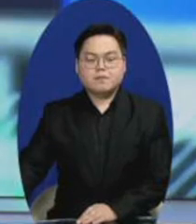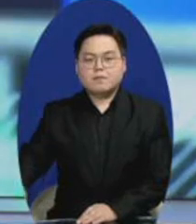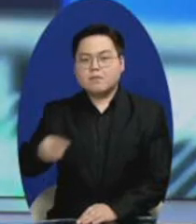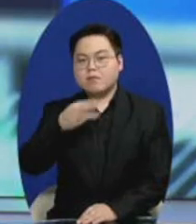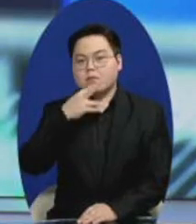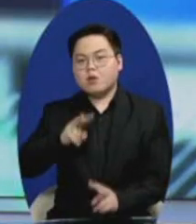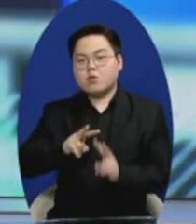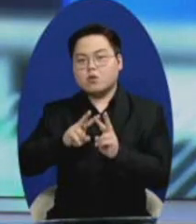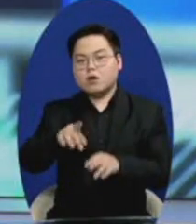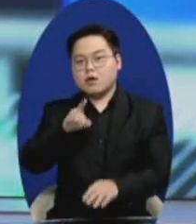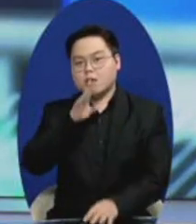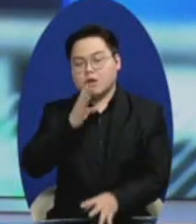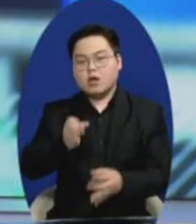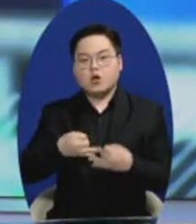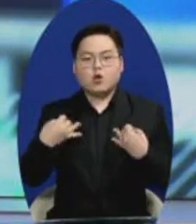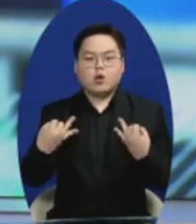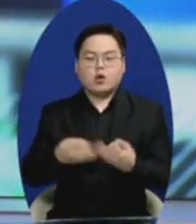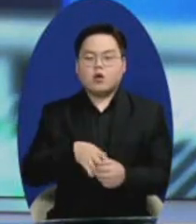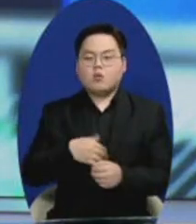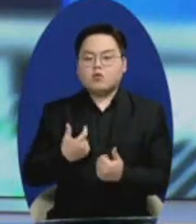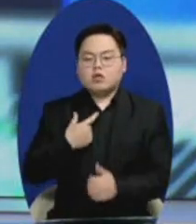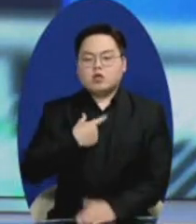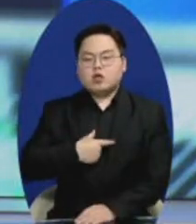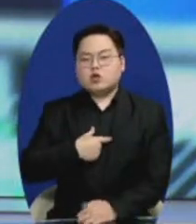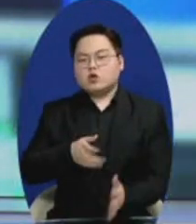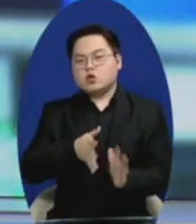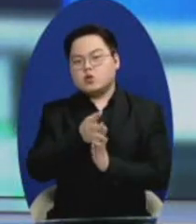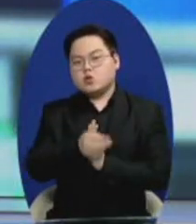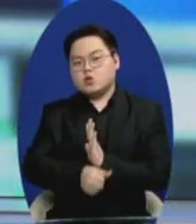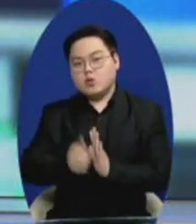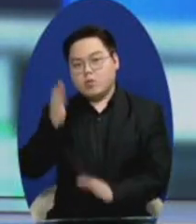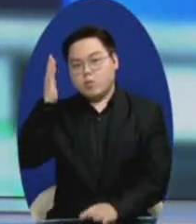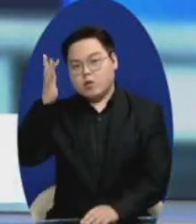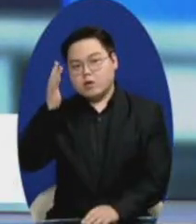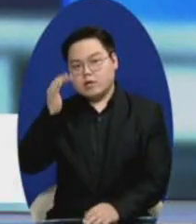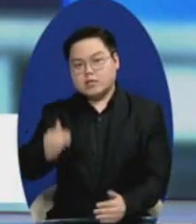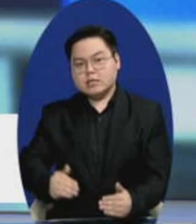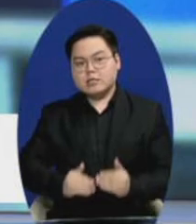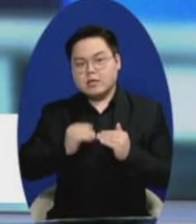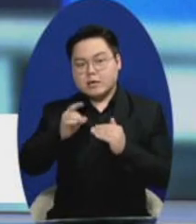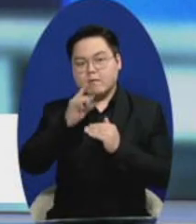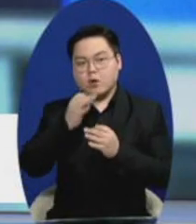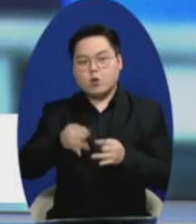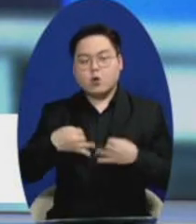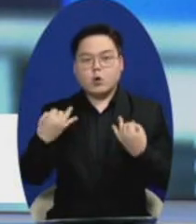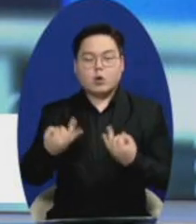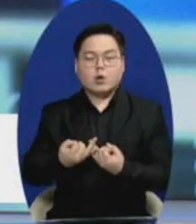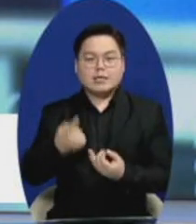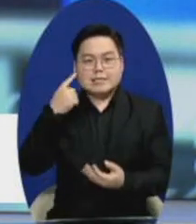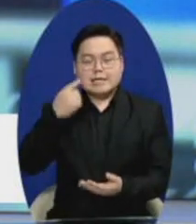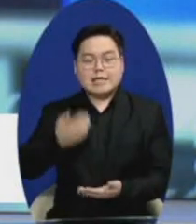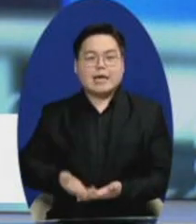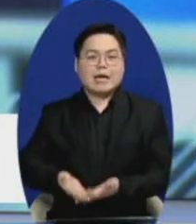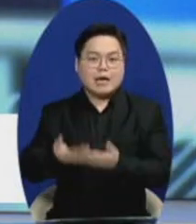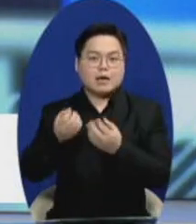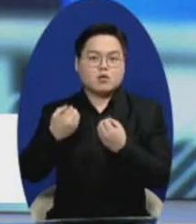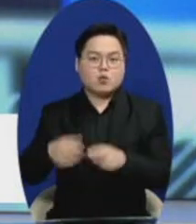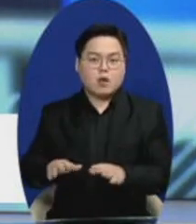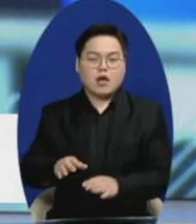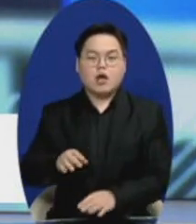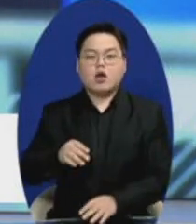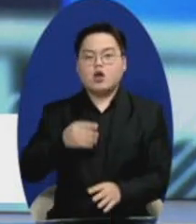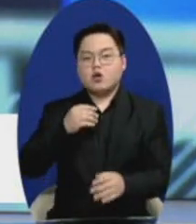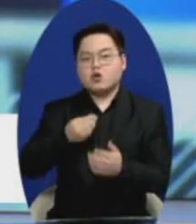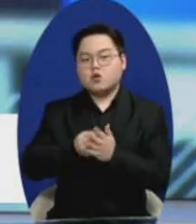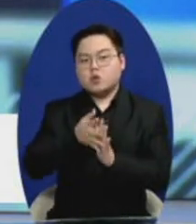Мэдээгийн цааш үргэлжлүүлэлт гэхээр улсын хурлын зарим гишүүн төсвийн бодлогын шинжилгээ хийх саналыг улсын хурлд гаргаад байна. За тухайн гишүүд төсвийн харилцаатай